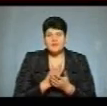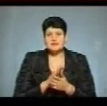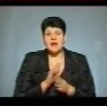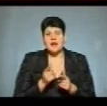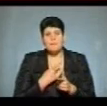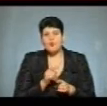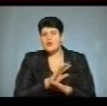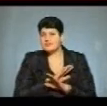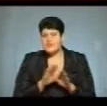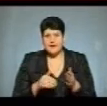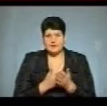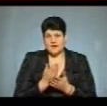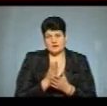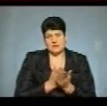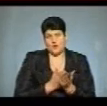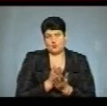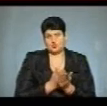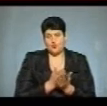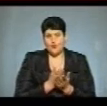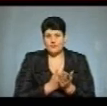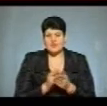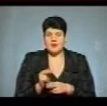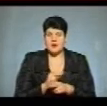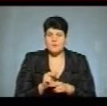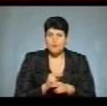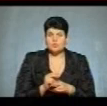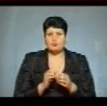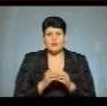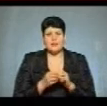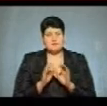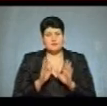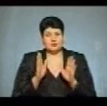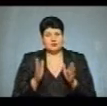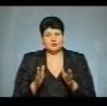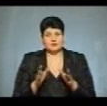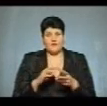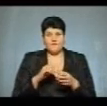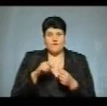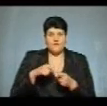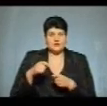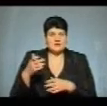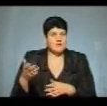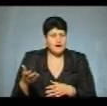неякісне обслуговування, якісний, неякісний ремонт. Проблема може бути в вузлах і